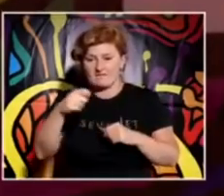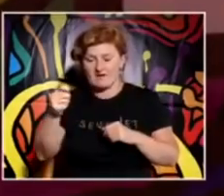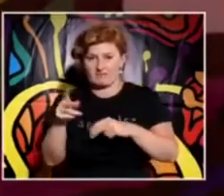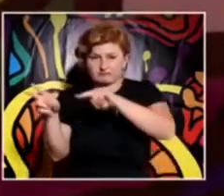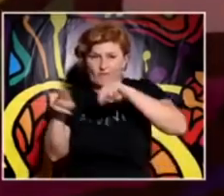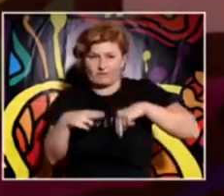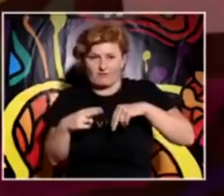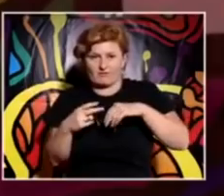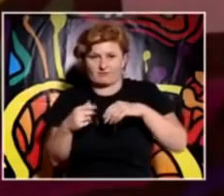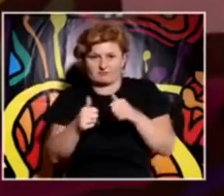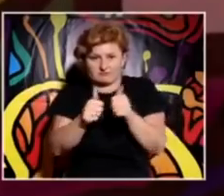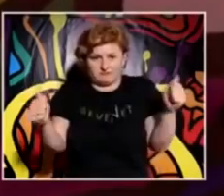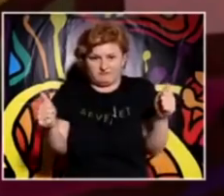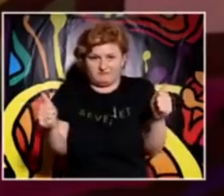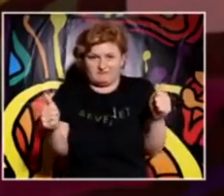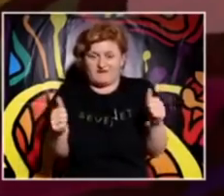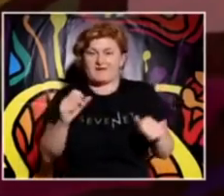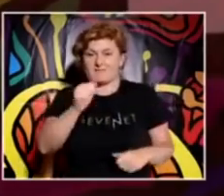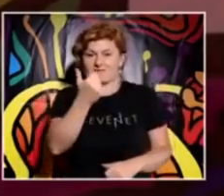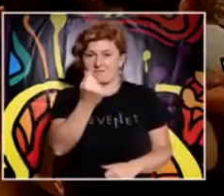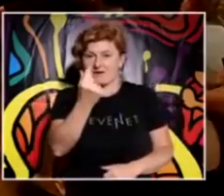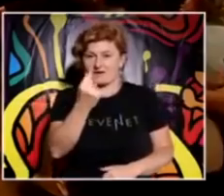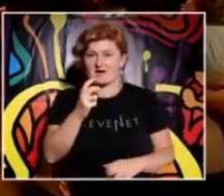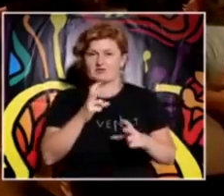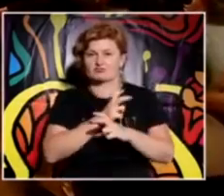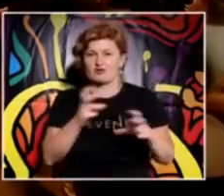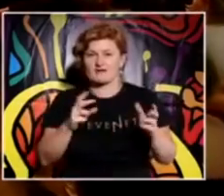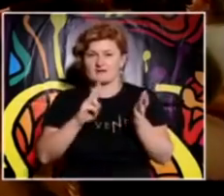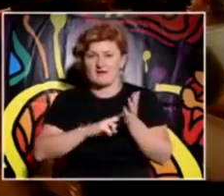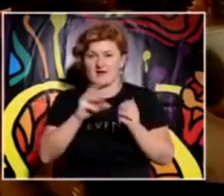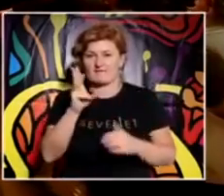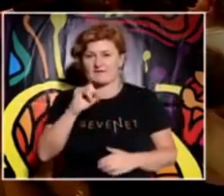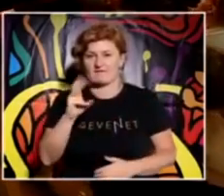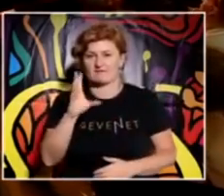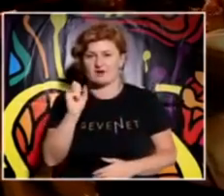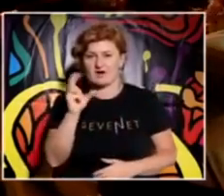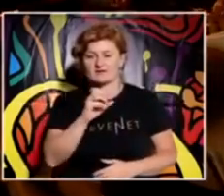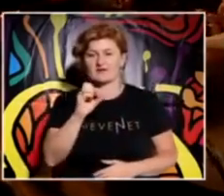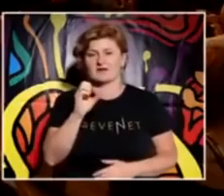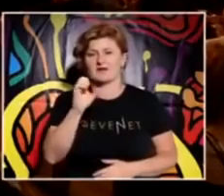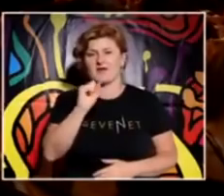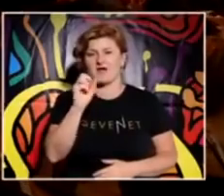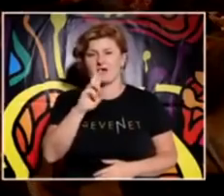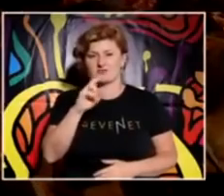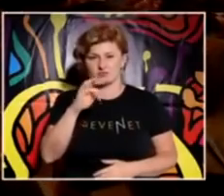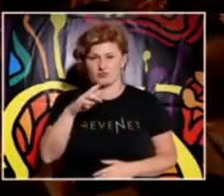tego problemu nie było. Poznajcie pierwszą z nich. Czas na wywczas. Anna i Artur Kozińscy.